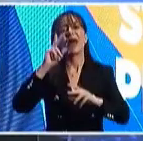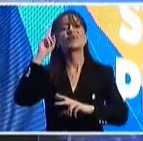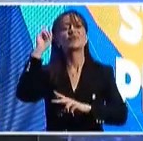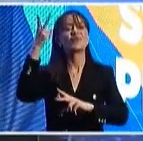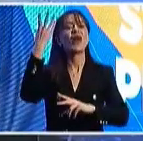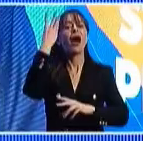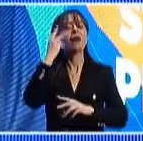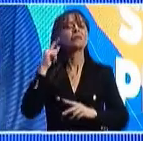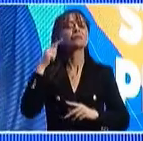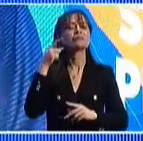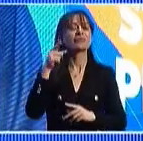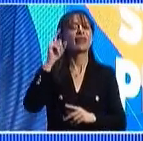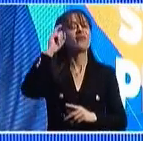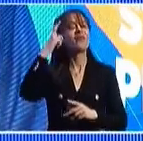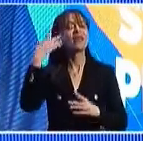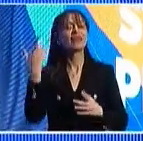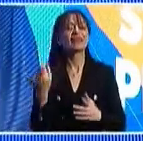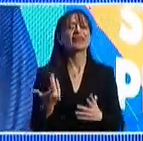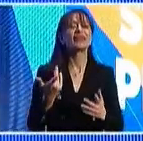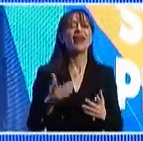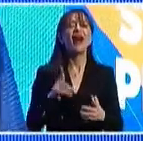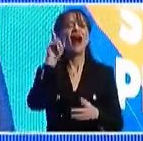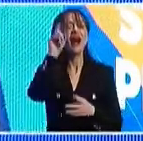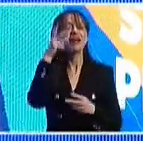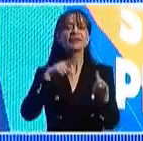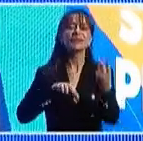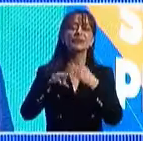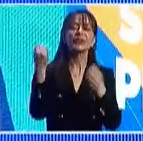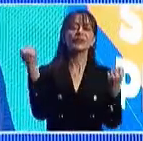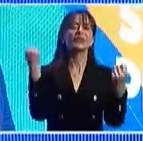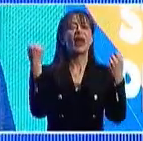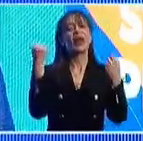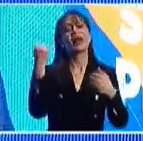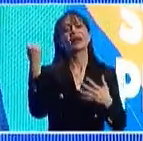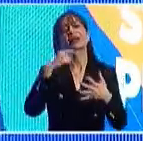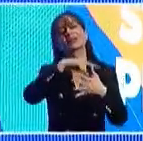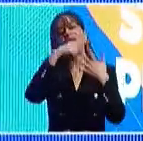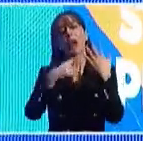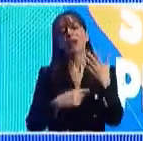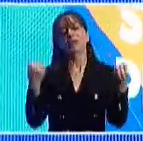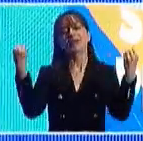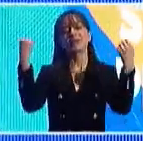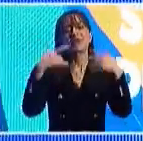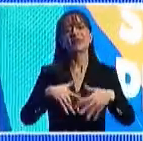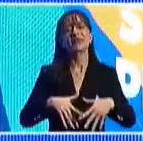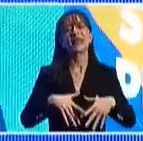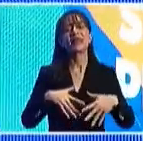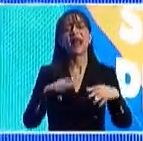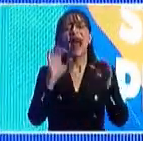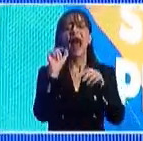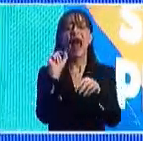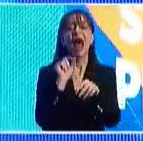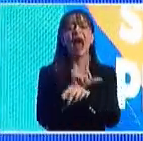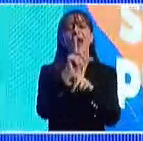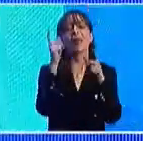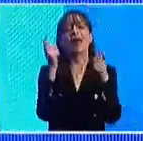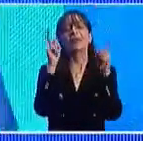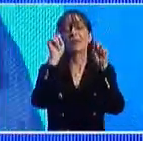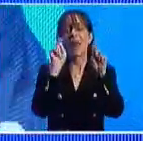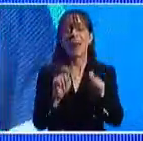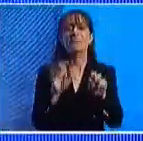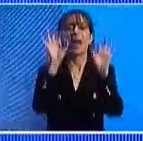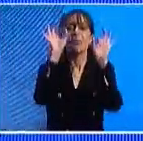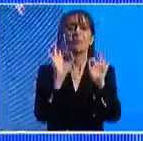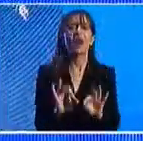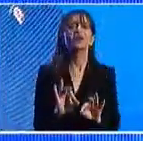anlayışıyla akıllı ulaşım ve yönetim sistemlerini hemen tesis edeceğiz ve İstanbul'umuzda tüm ulaşım